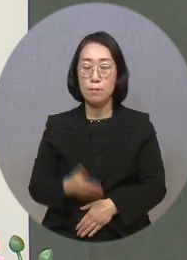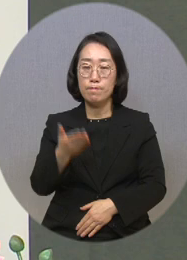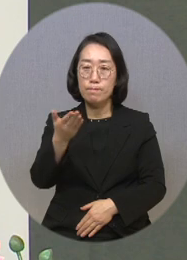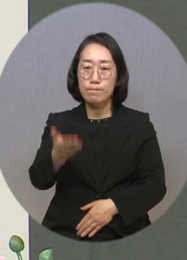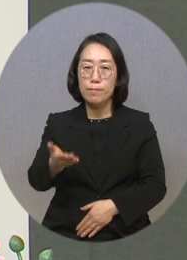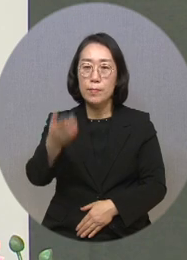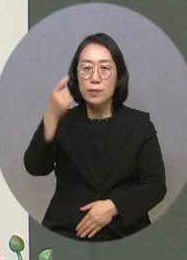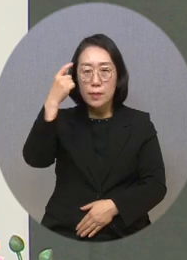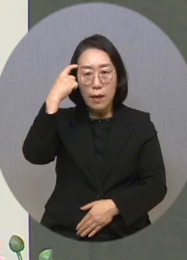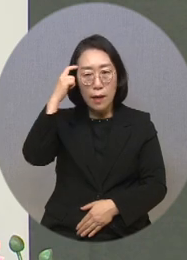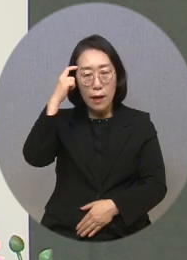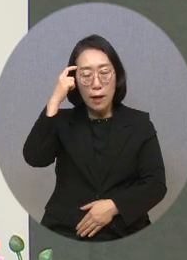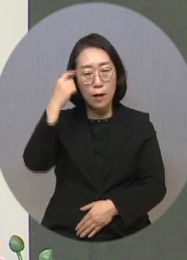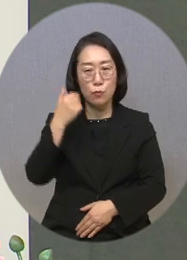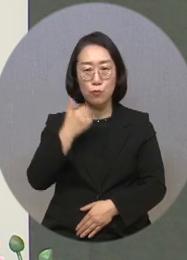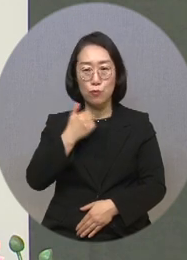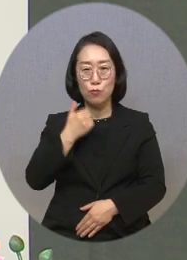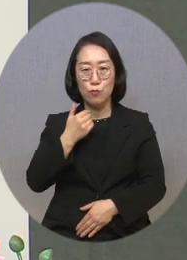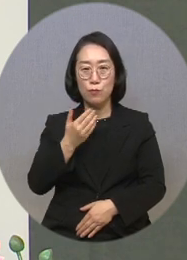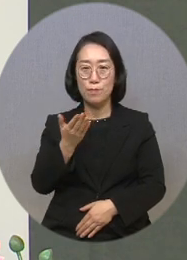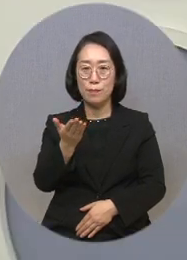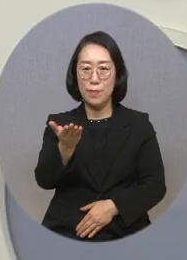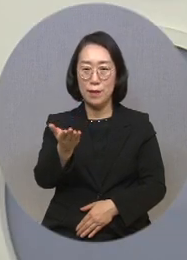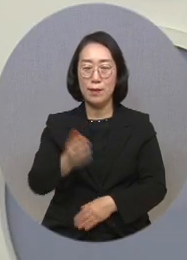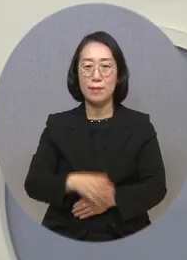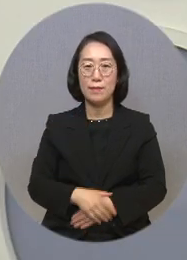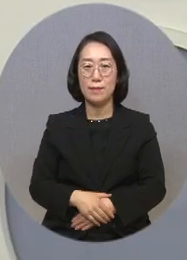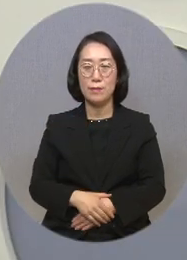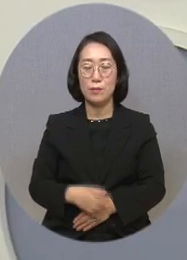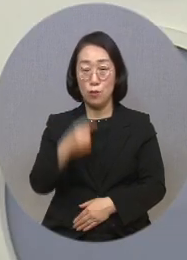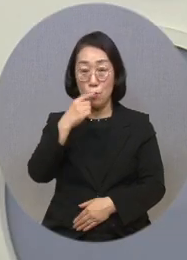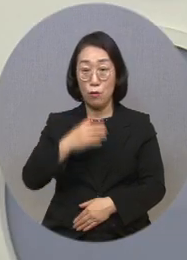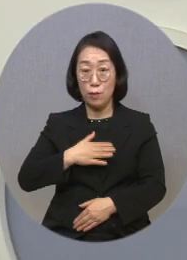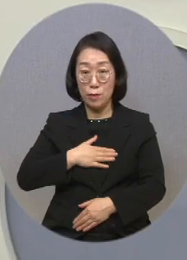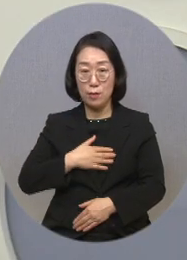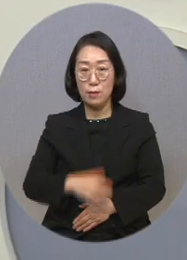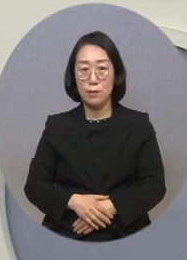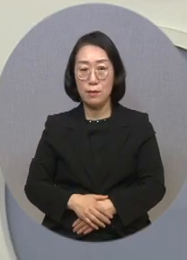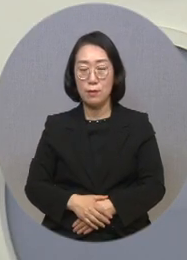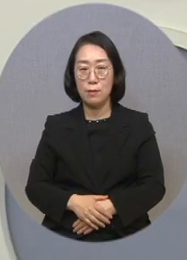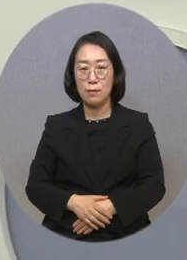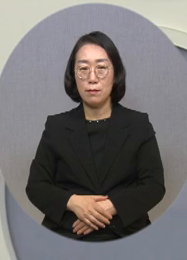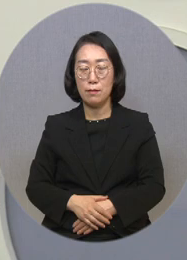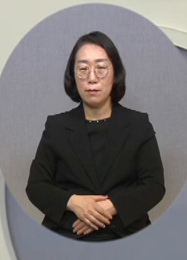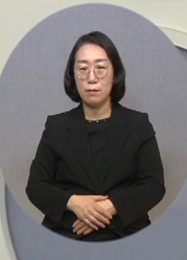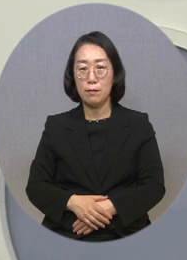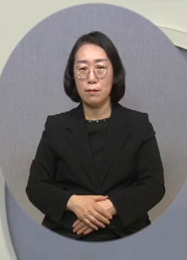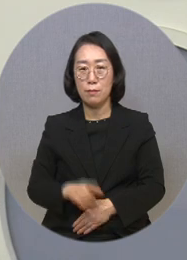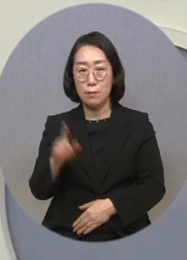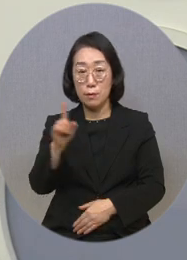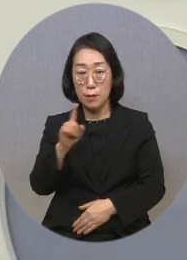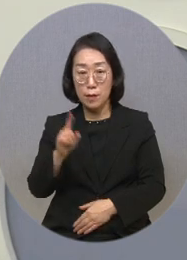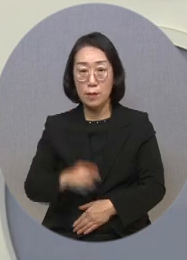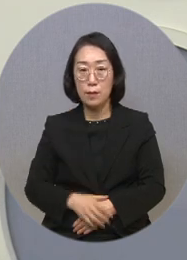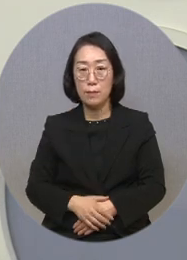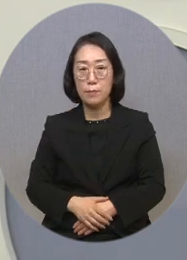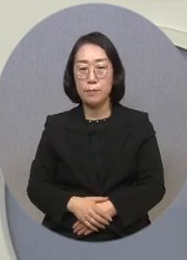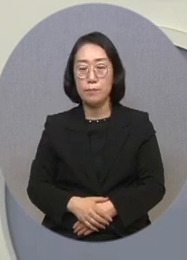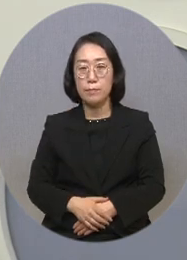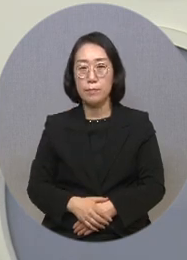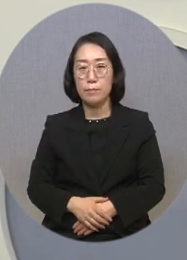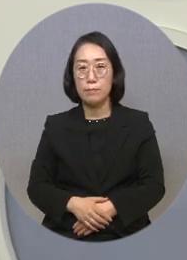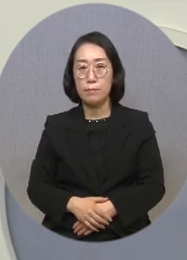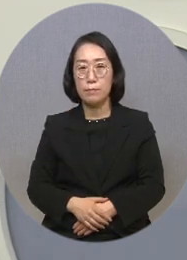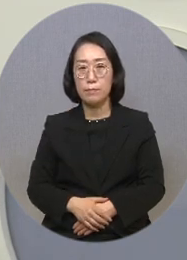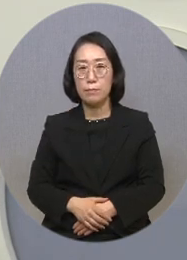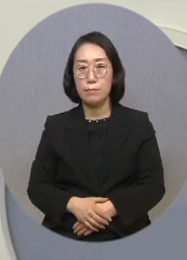라고 하면은 누구를 지목하시겠습니까? 저는 대통령 어떻게 하다가 보니까 예.